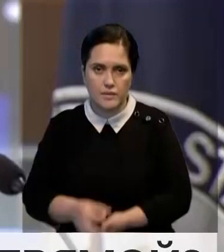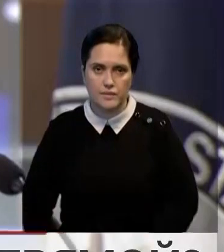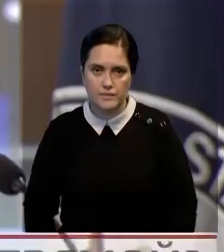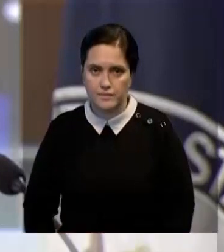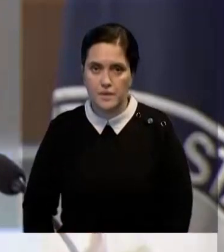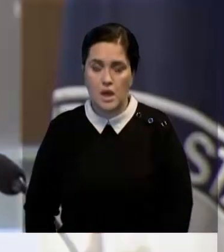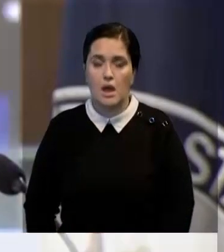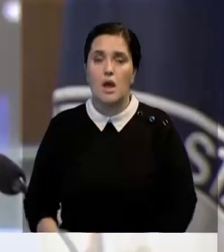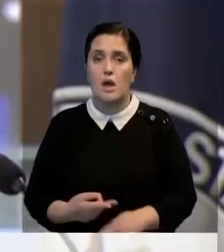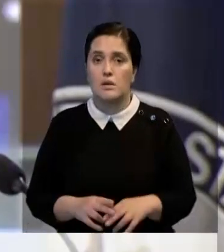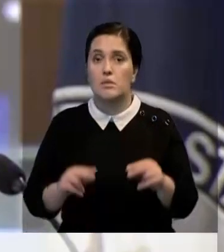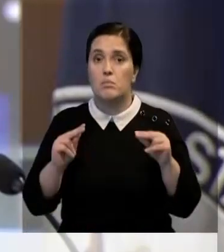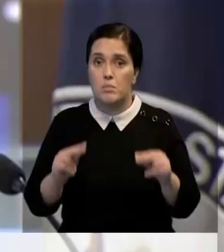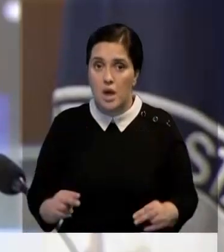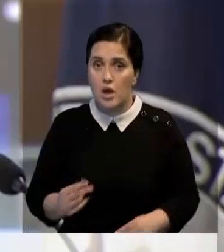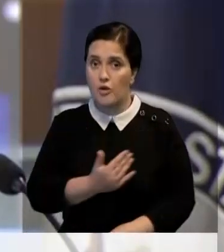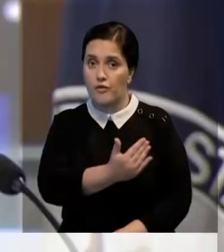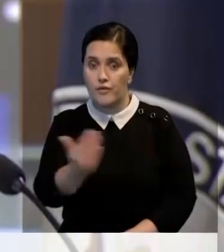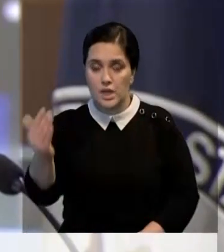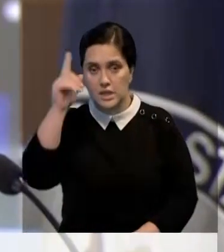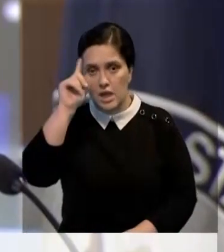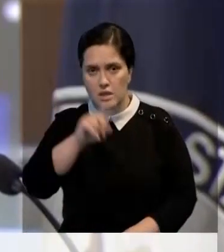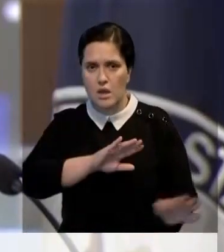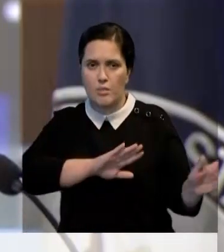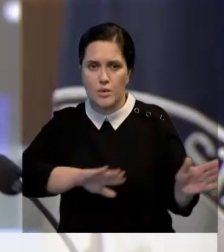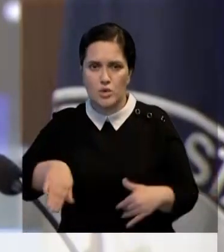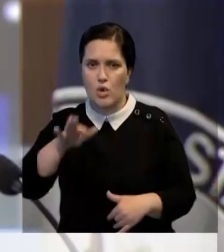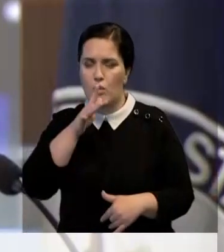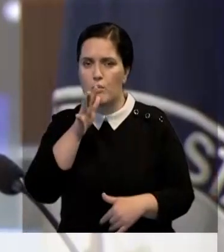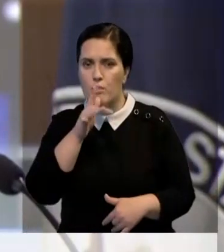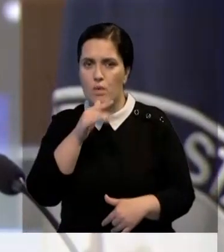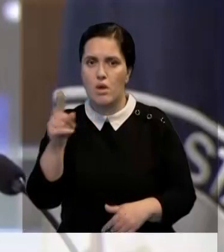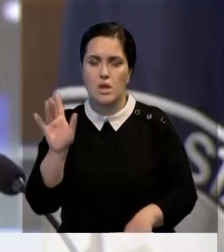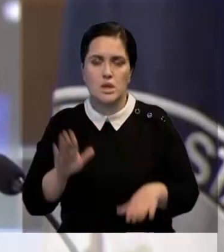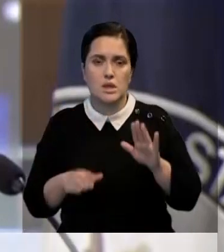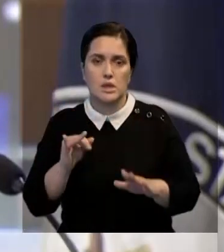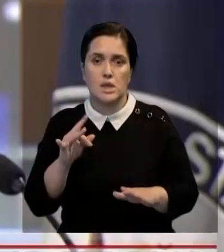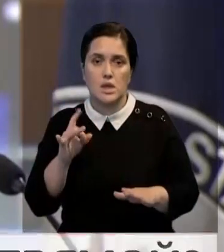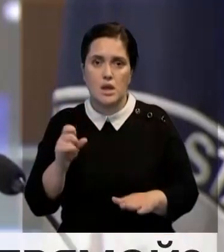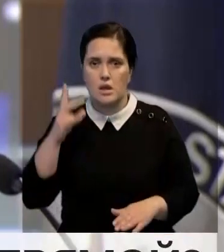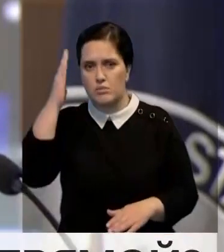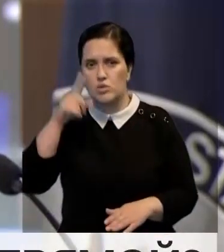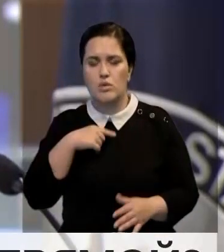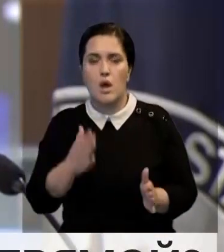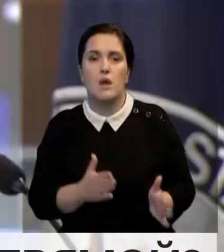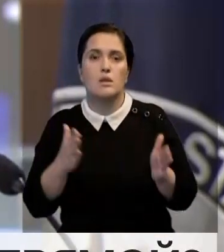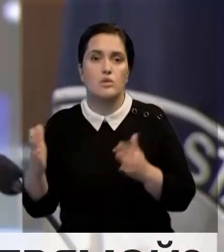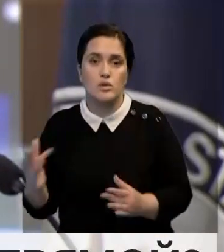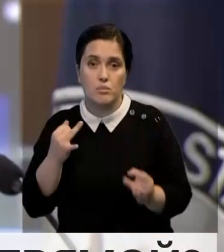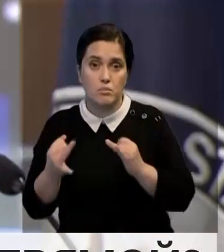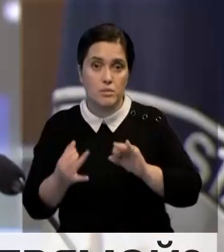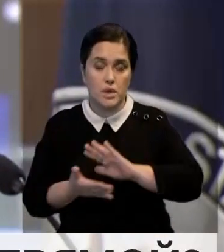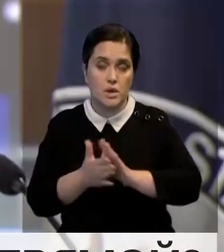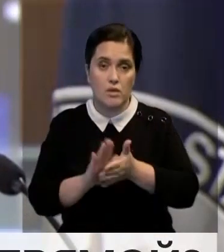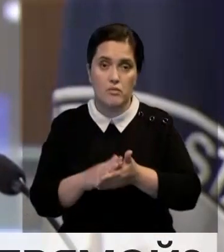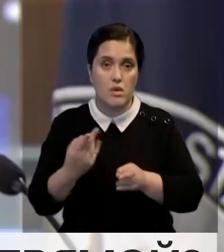Это правда, и вы все знаете, что прошло много времени из-за бездействия со стороны Ирана. Мысль о том, что мы отложим эти переговоры, никоим